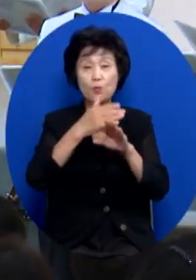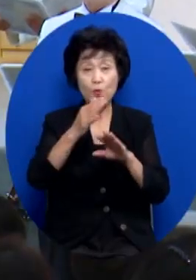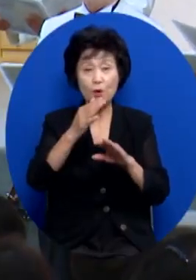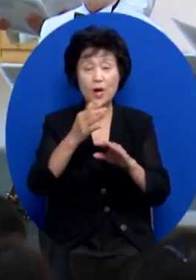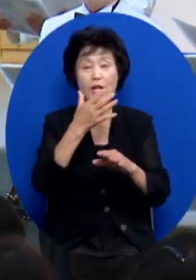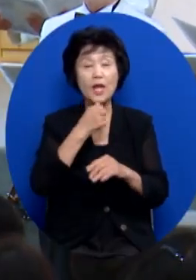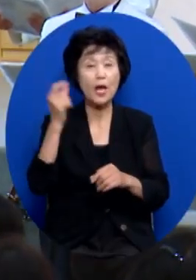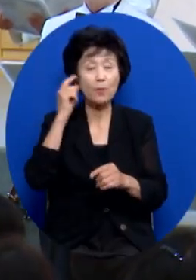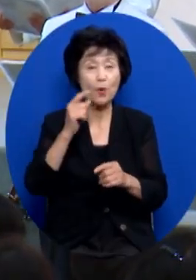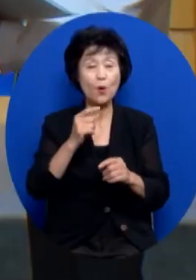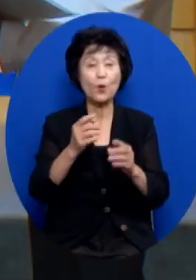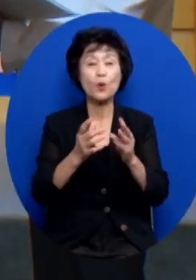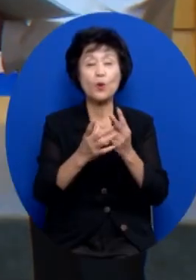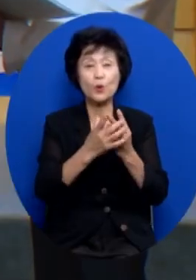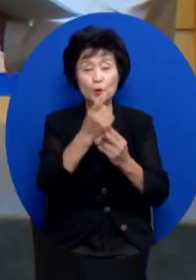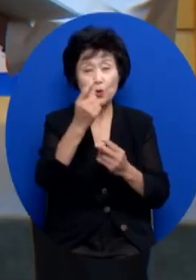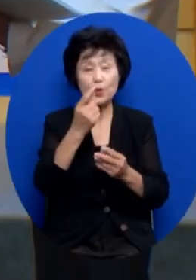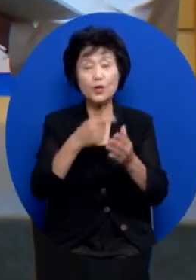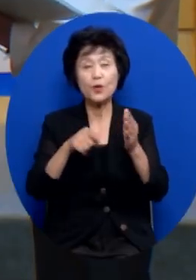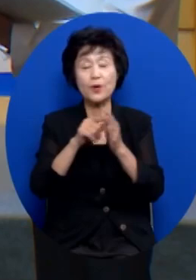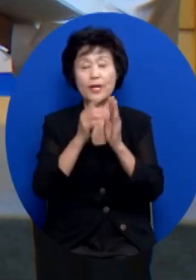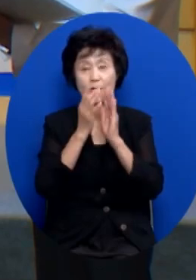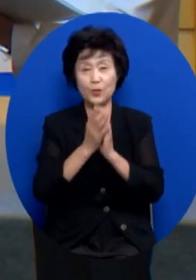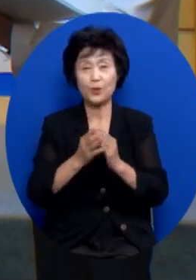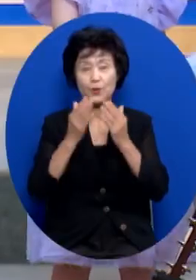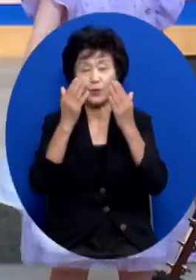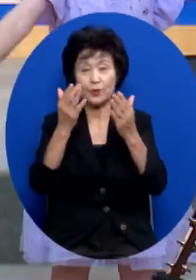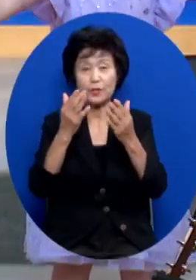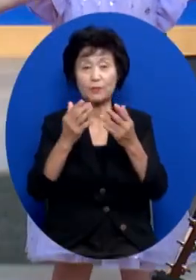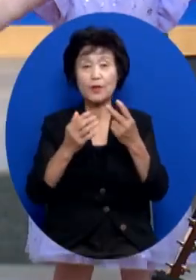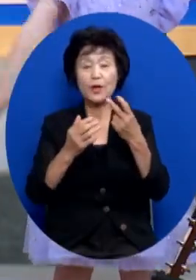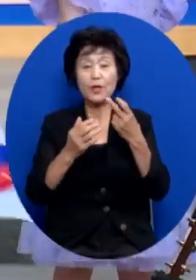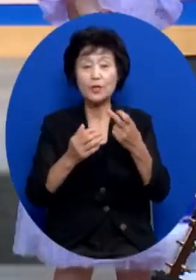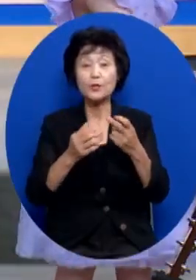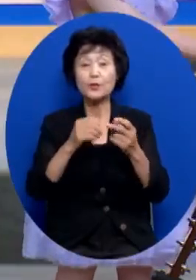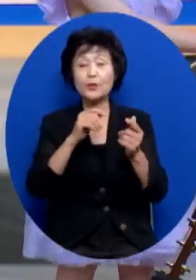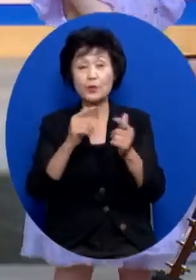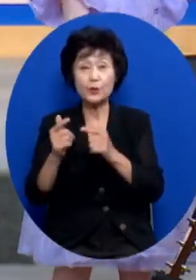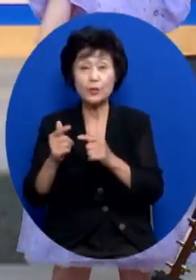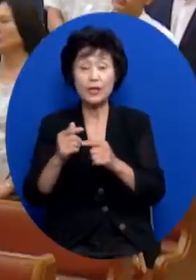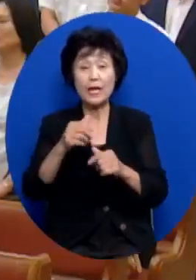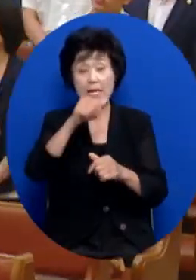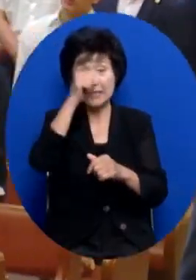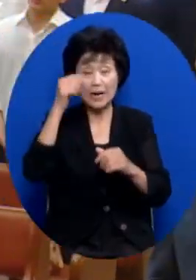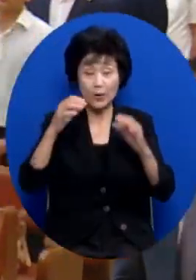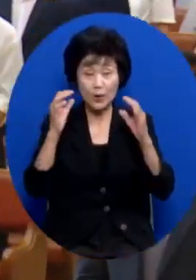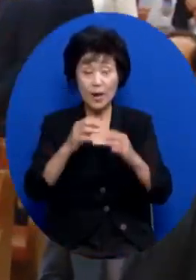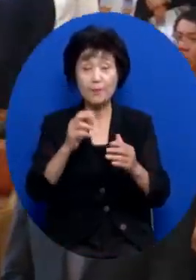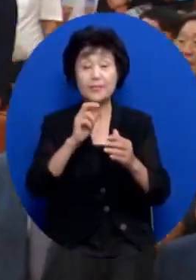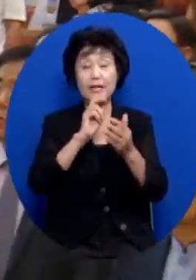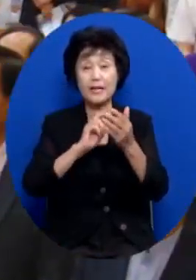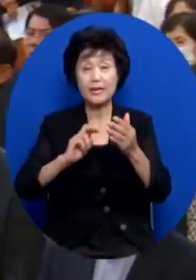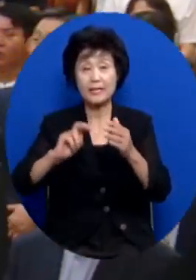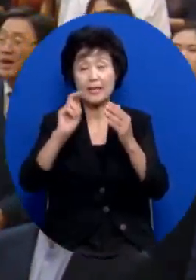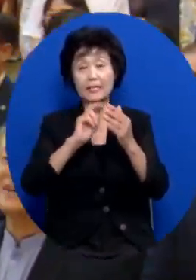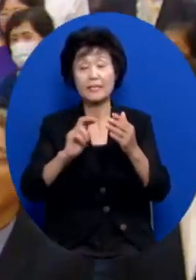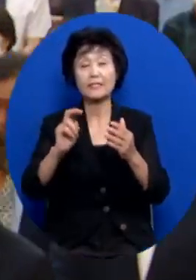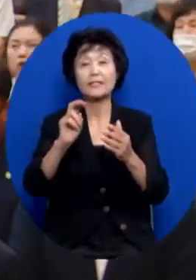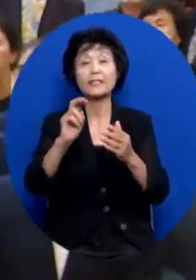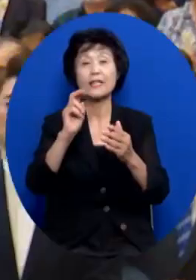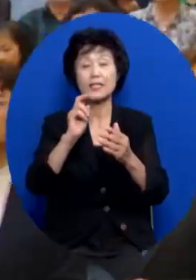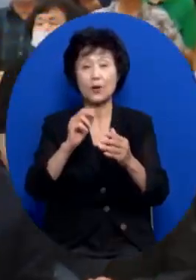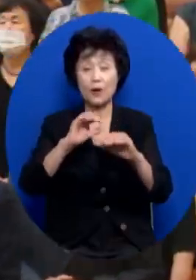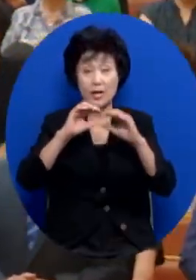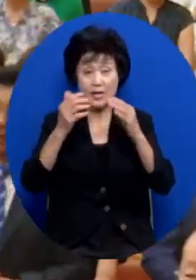남북통일을 위해 기도하는 시간을 가졌으며 12살 항교단의 난타 울산 장로합천단의 특별찬양에 이어